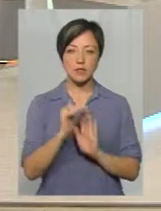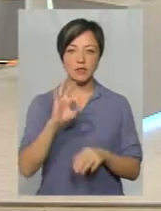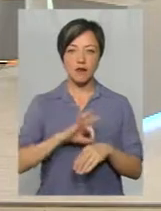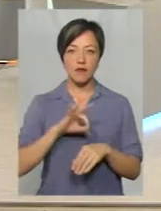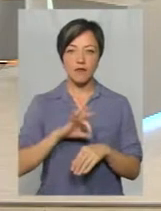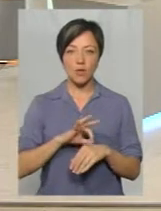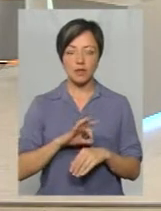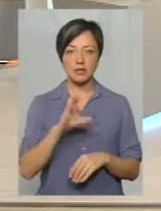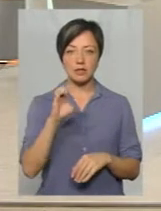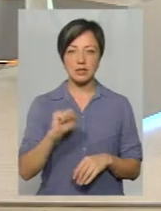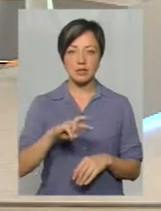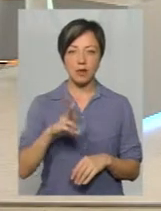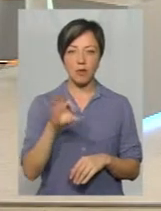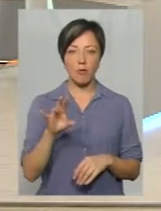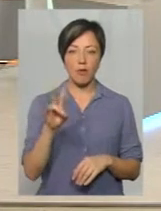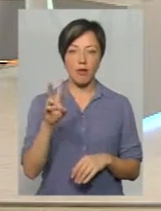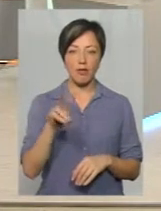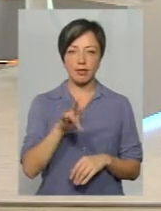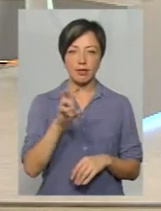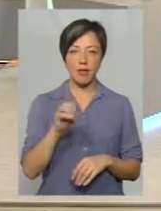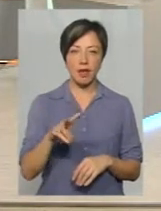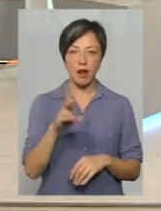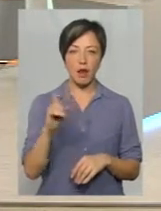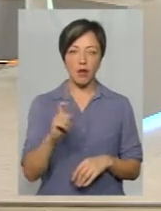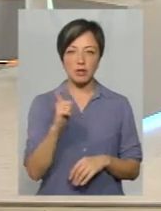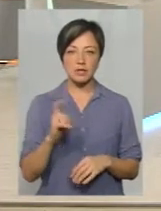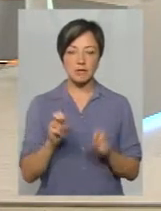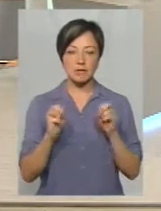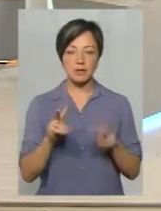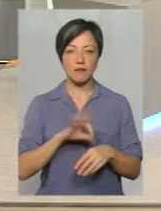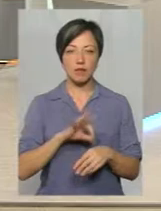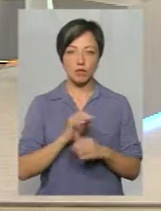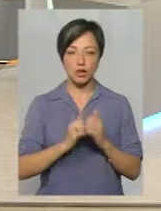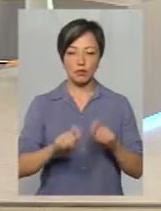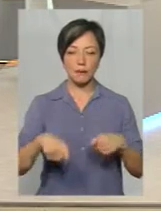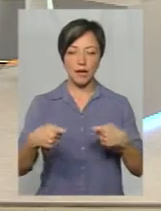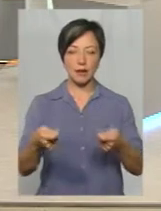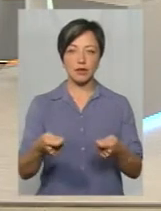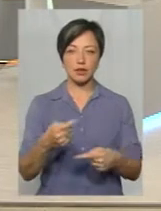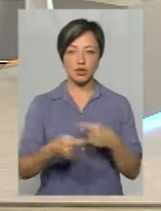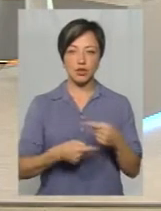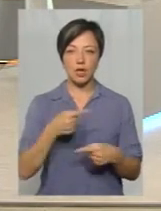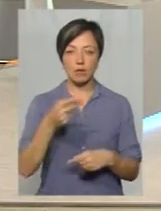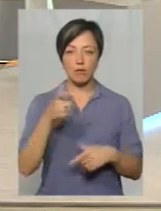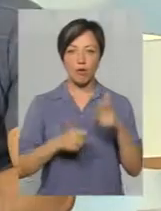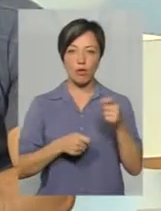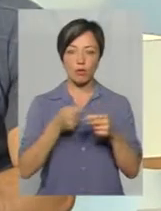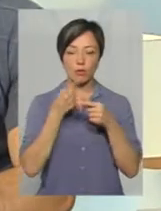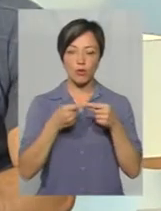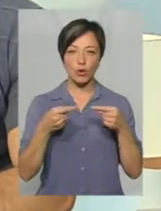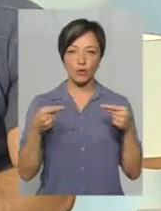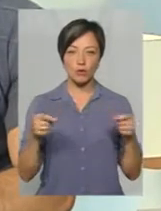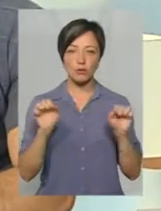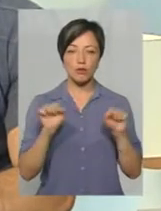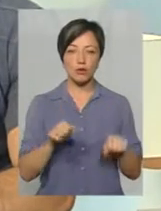захворювання на сальмонельоз. Це досить небезпечна хвороба, яка теж часто передається через молочну продукцію.